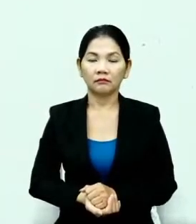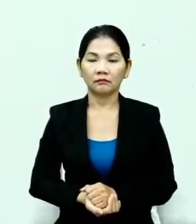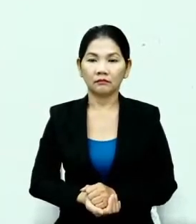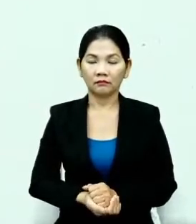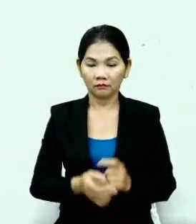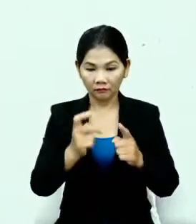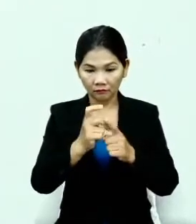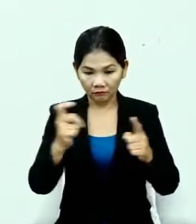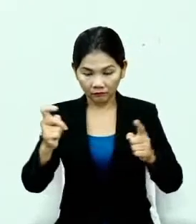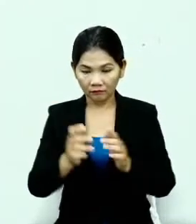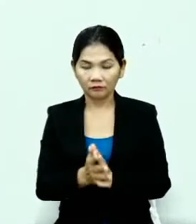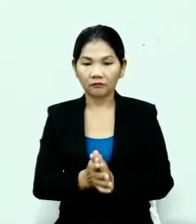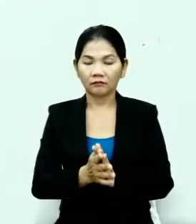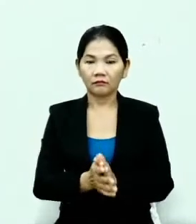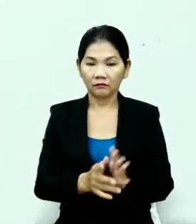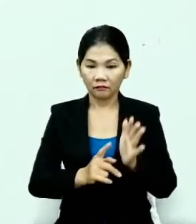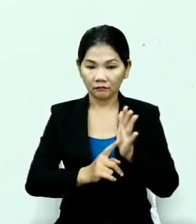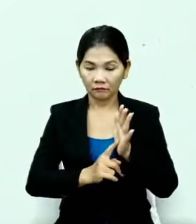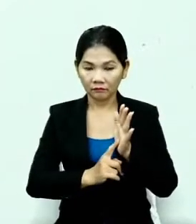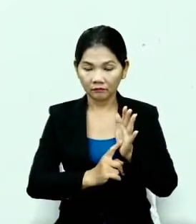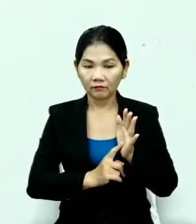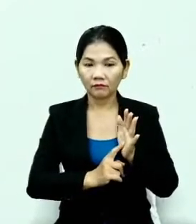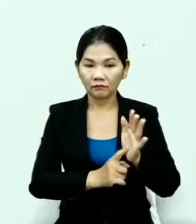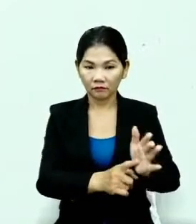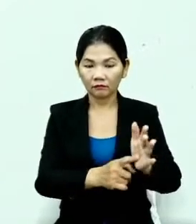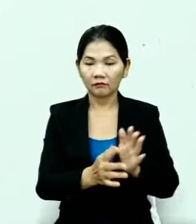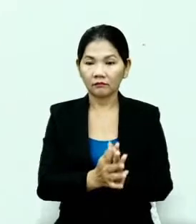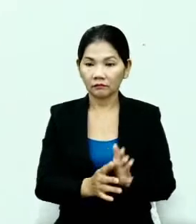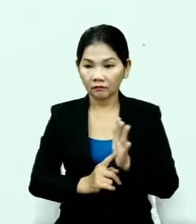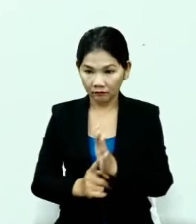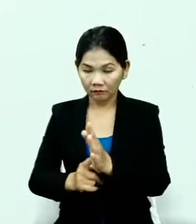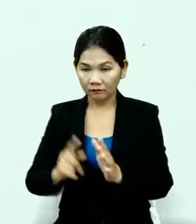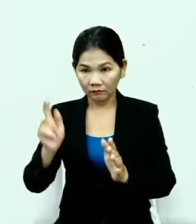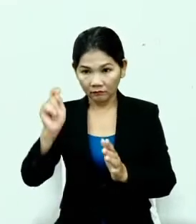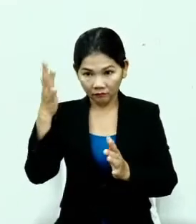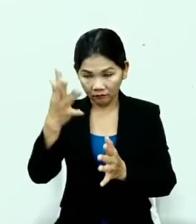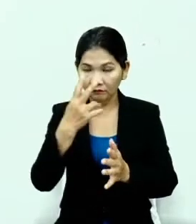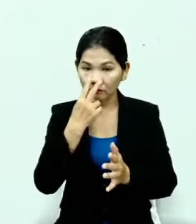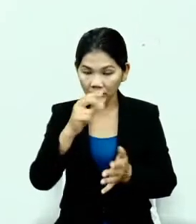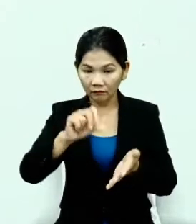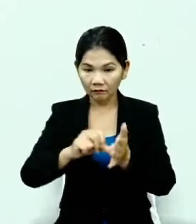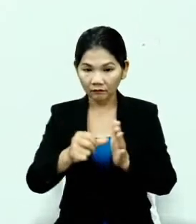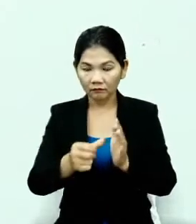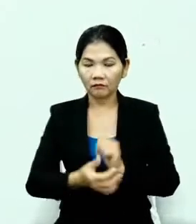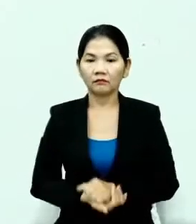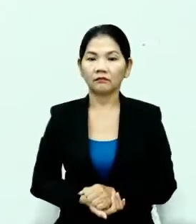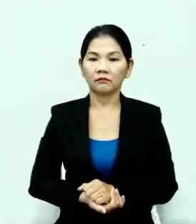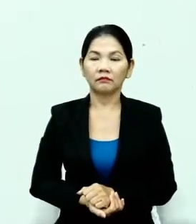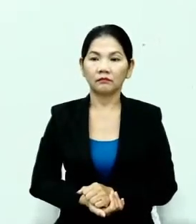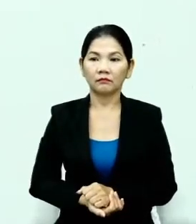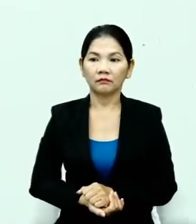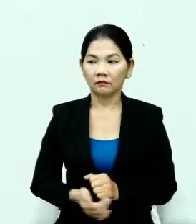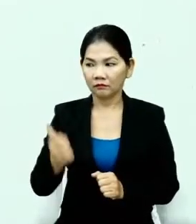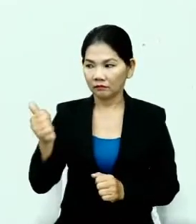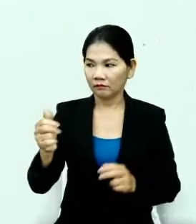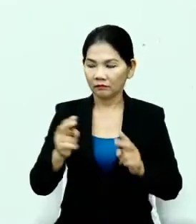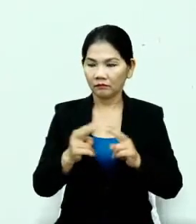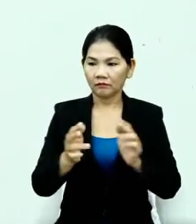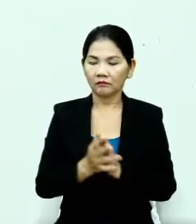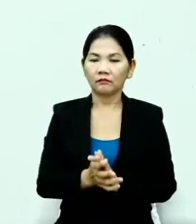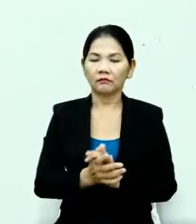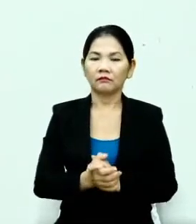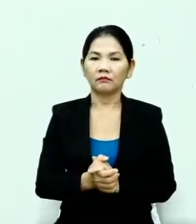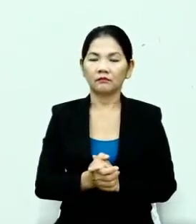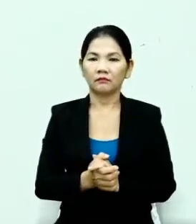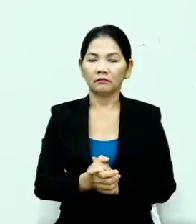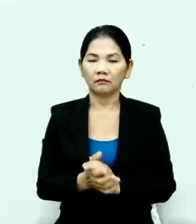con là niếm hai tam phải dạy đây là cựu bằng hai rụp hiệp một ní chà cứ mê này thả chà là ổn nà tì tí